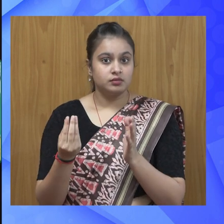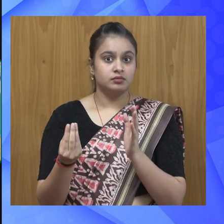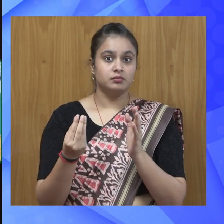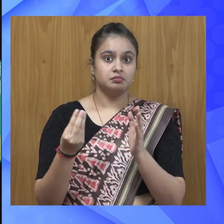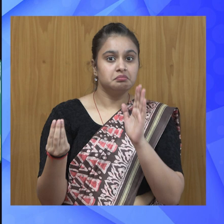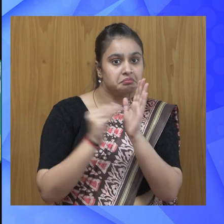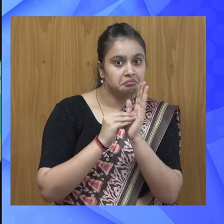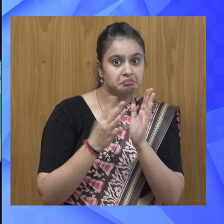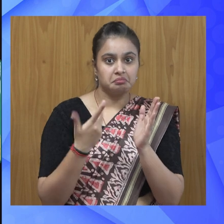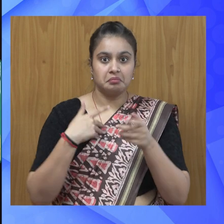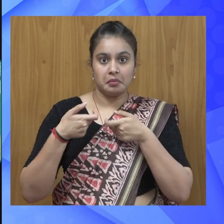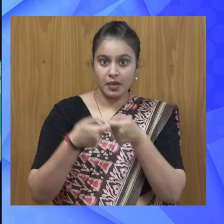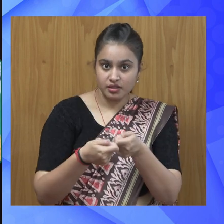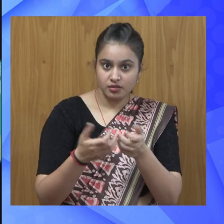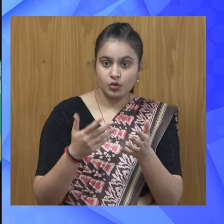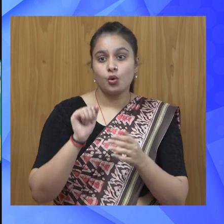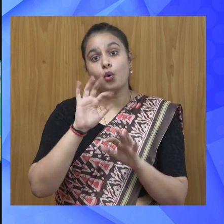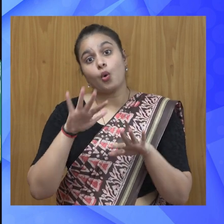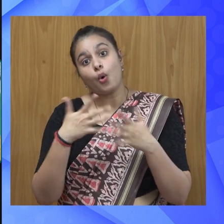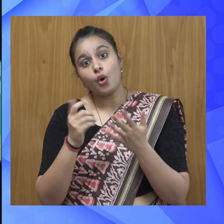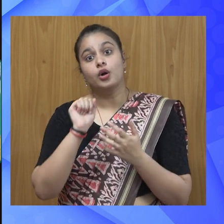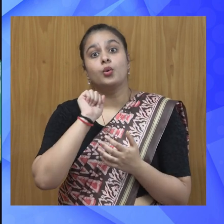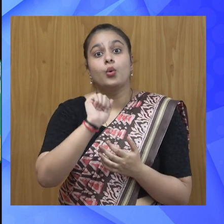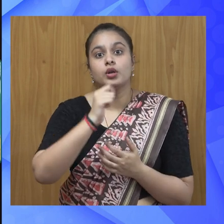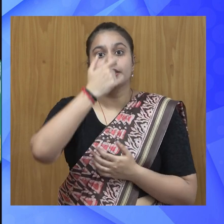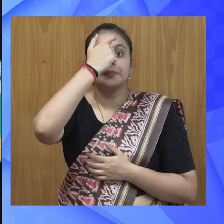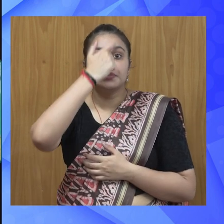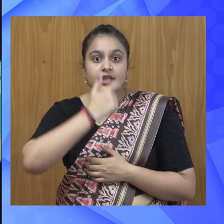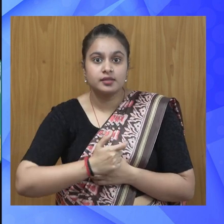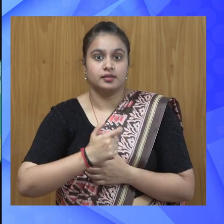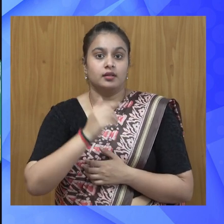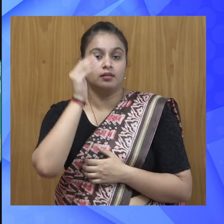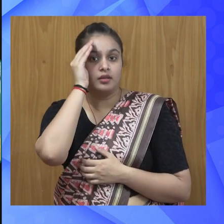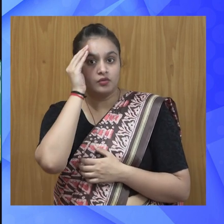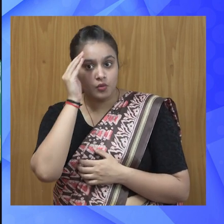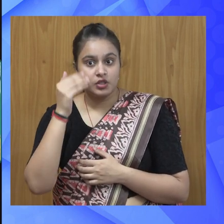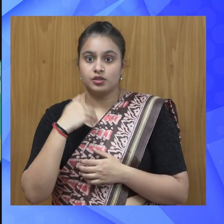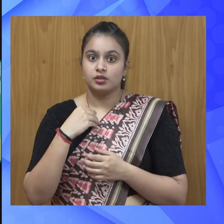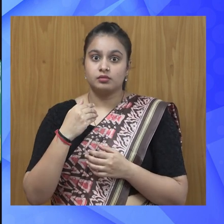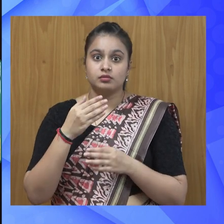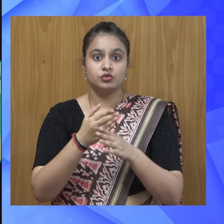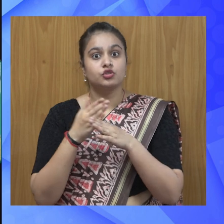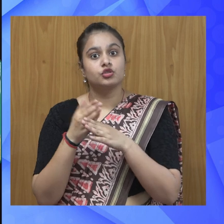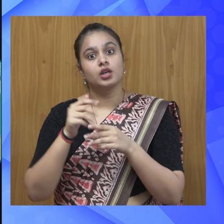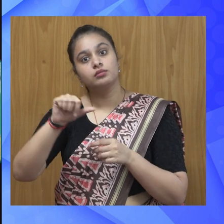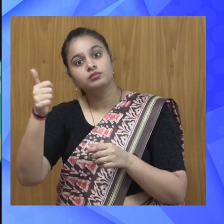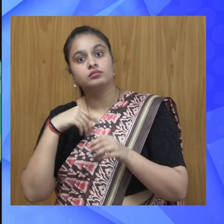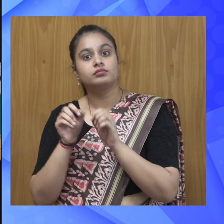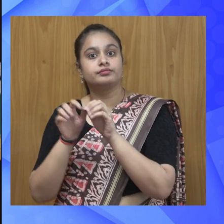होंगे या आपकी कोई प्राइवेट इंफॉर्मेशन आपके बिना कंसेंट के दे शेयर इट विद